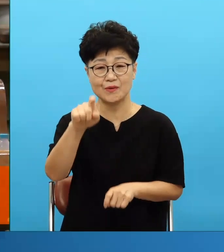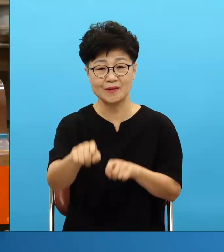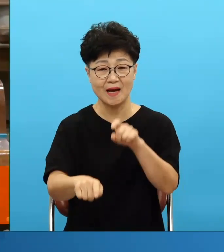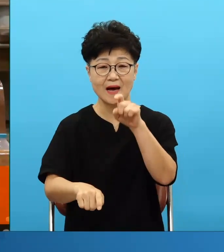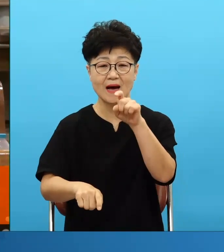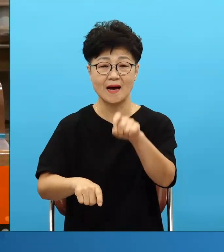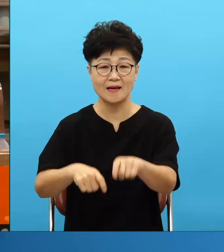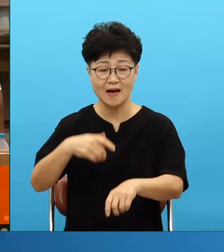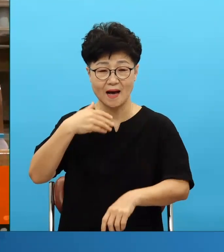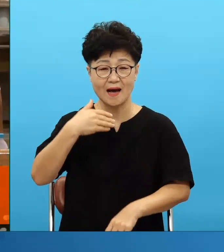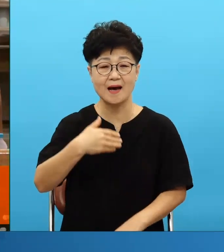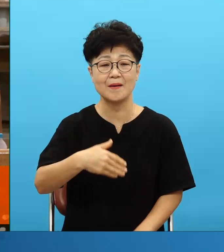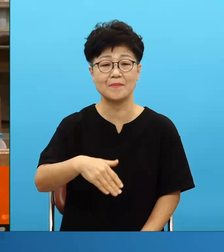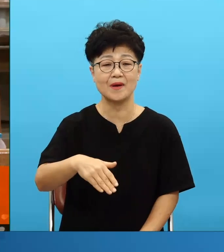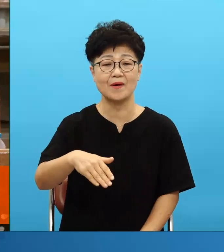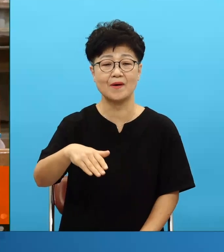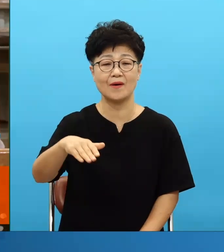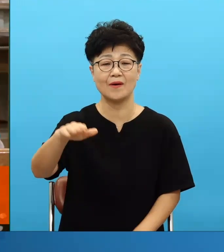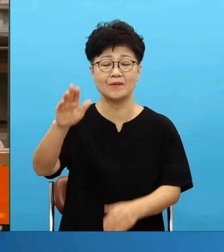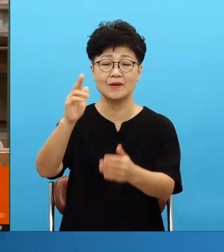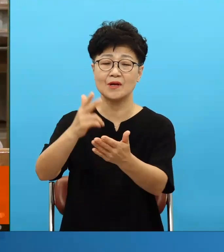믿음으로 나가면